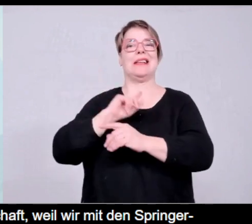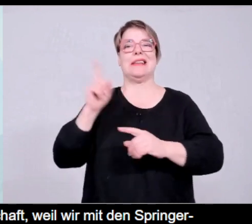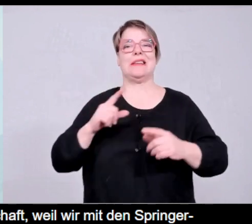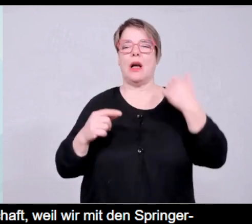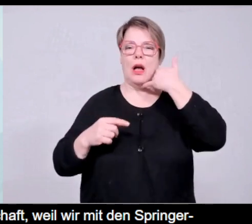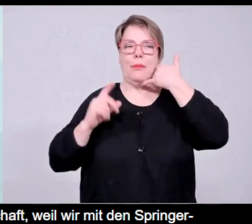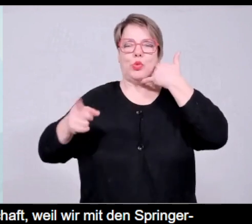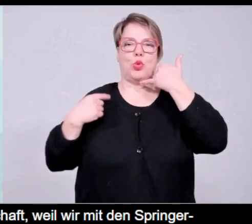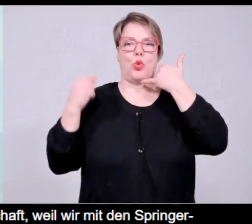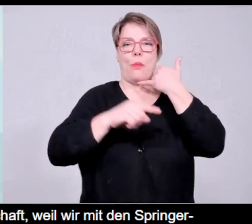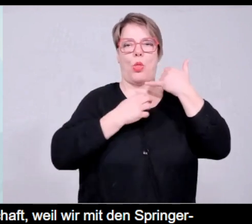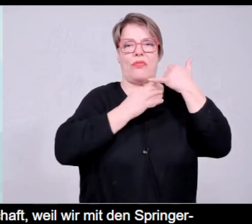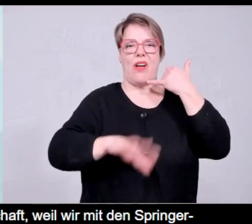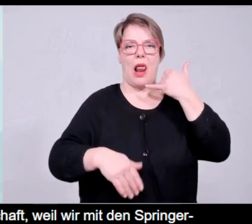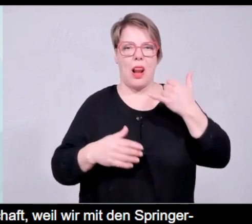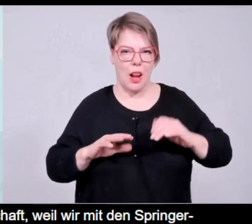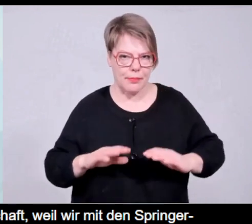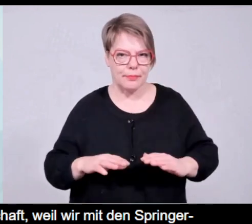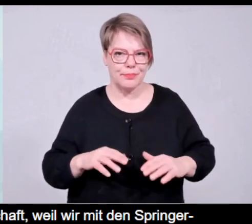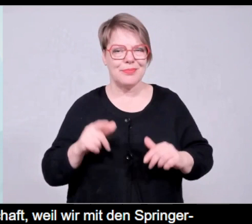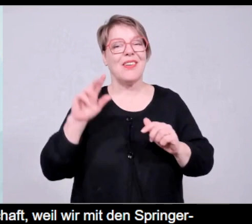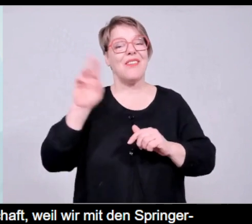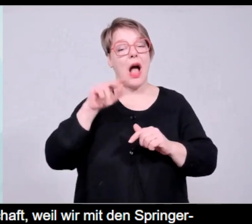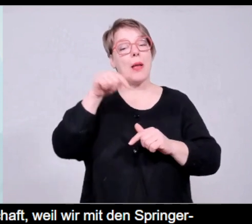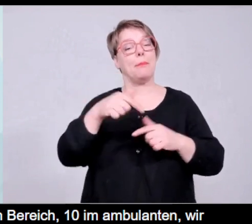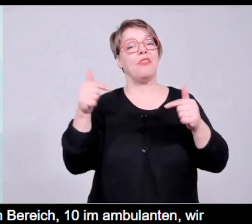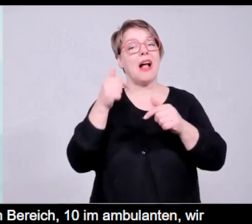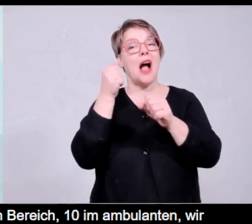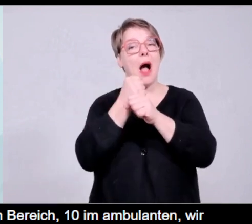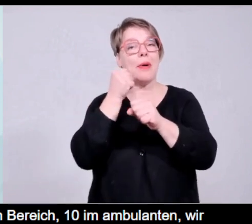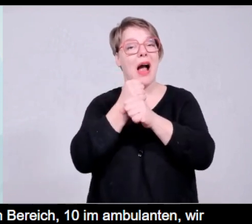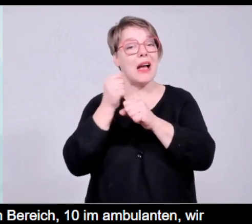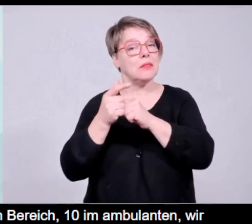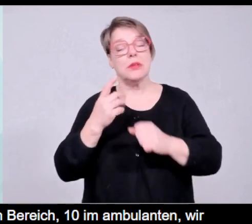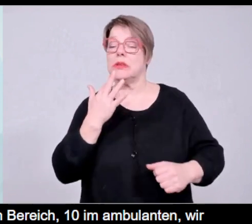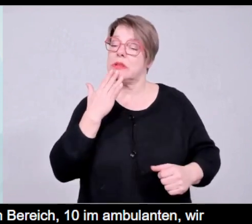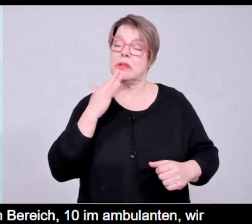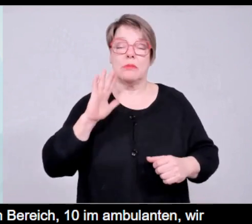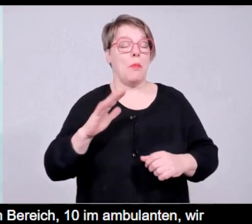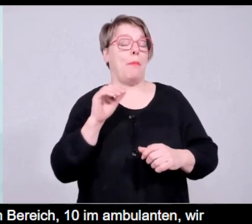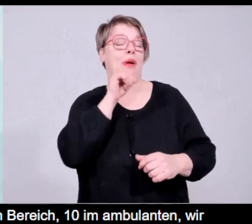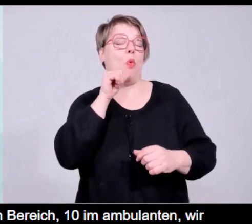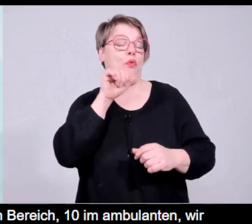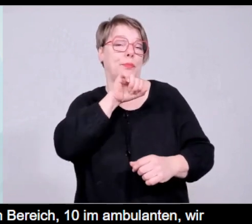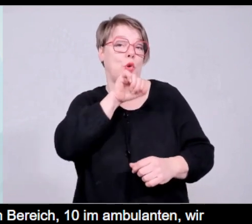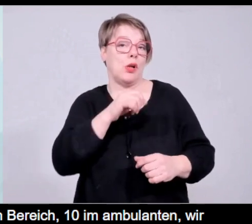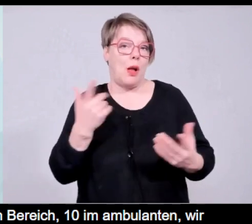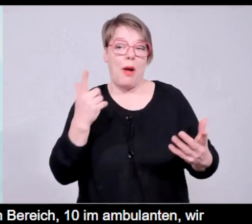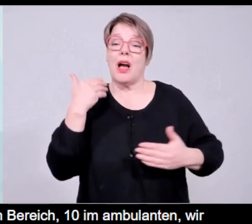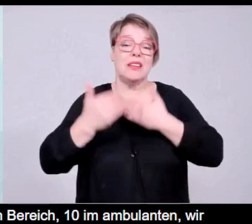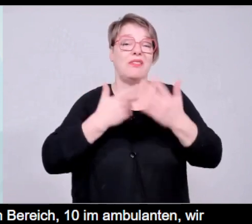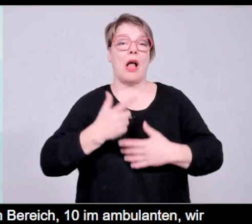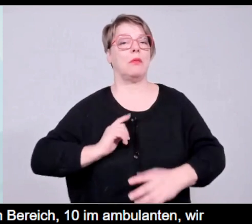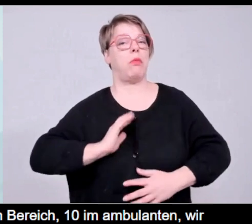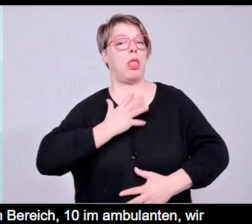es würde zu Lasten der Pflegebedürftigen gehen. Und das mindern wir eben ab mit den 7,5 Millionen, dass das nicht passiert und wollen dann auch dafür